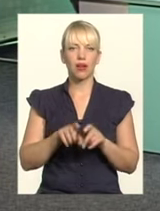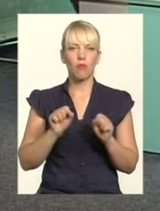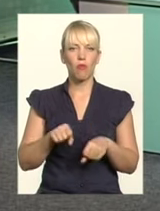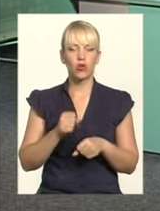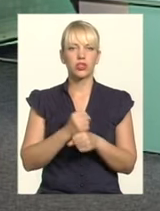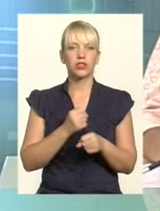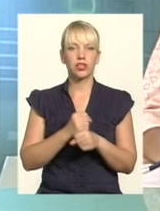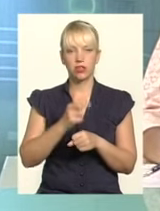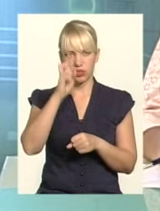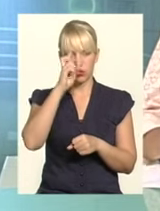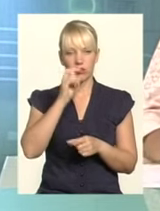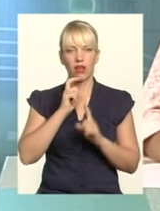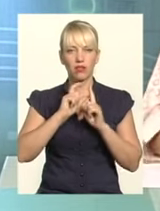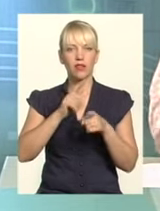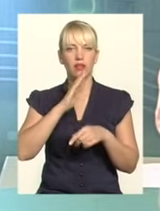этот вопрос.